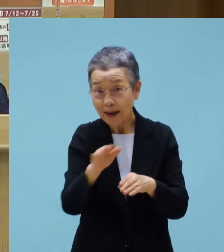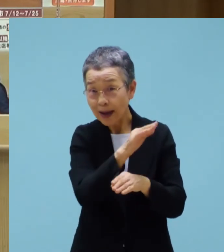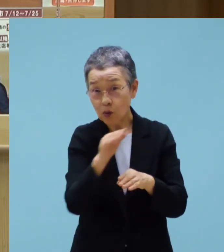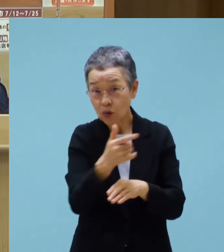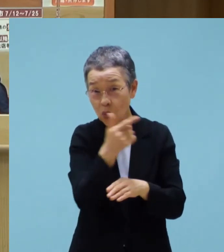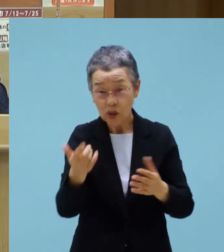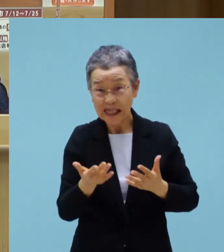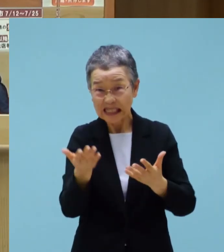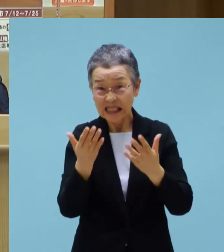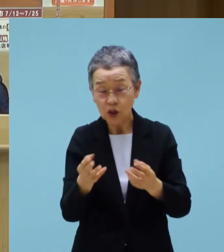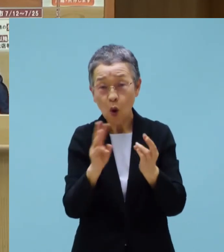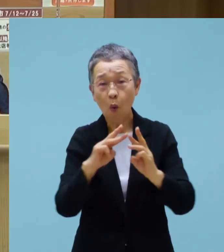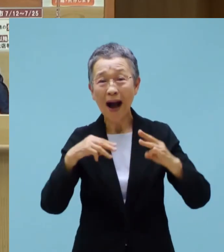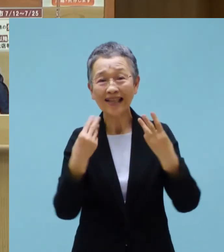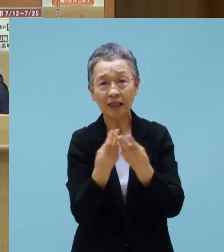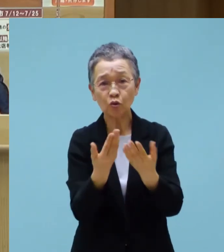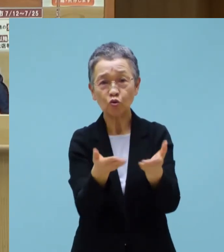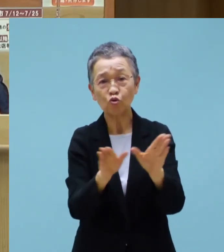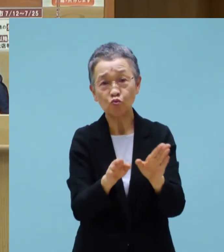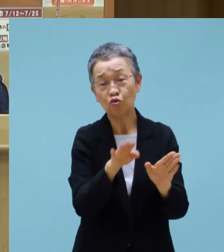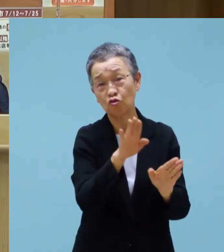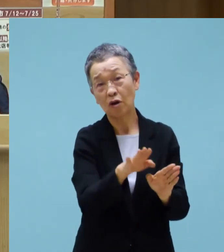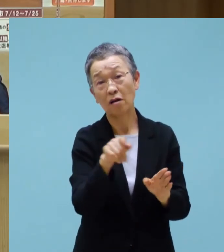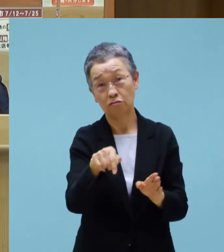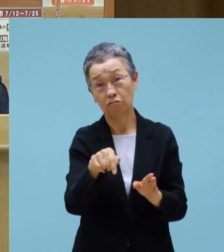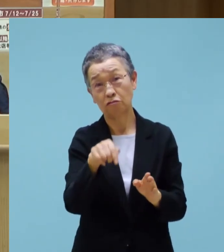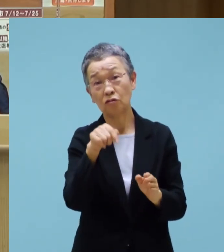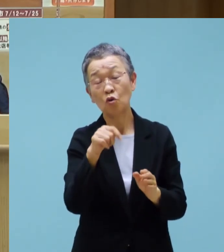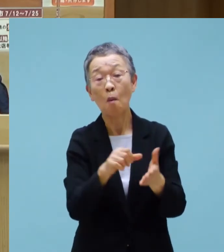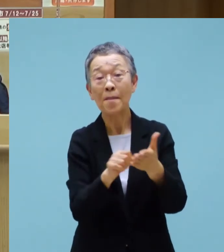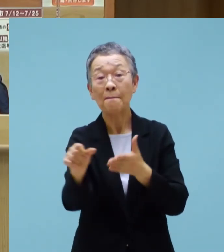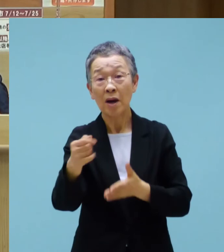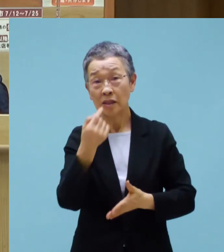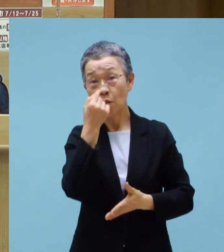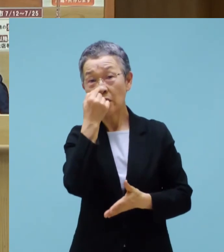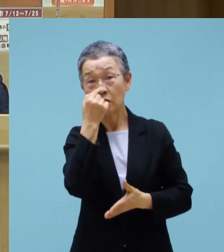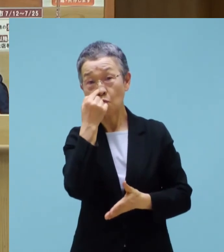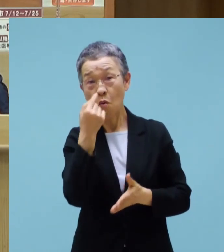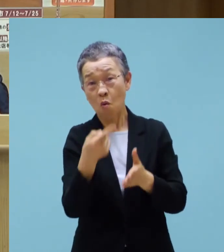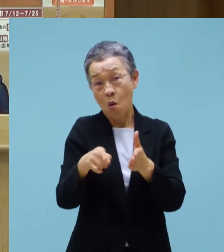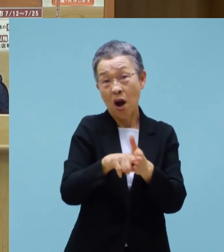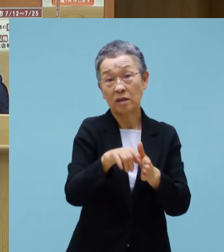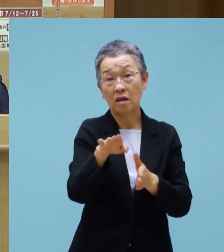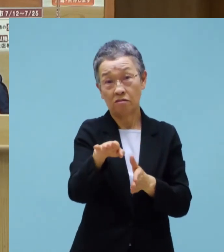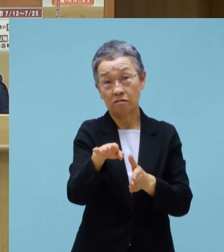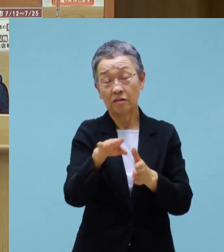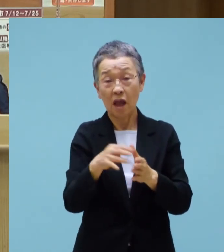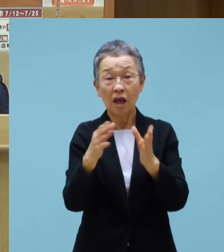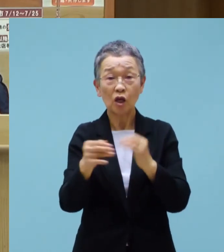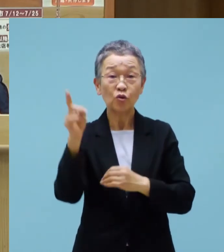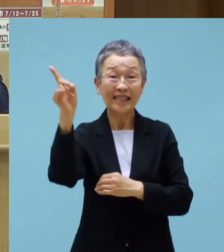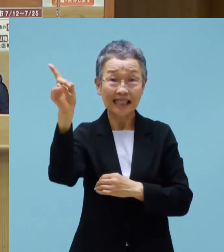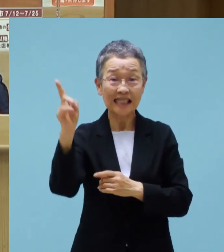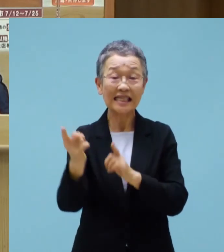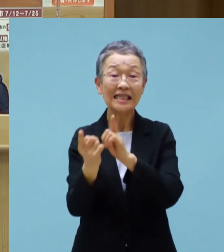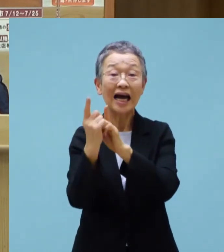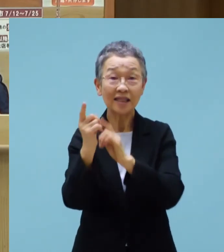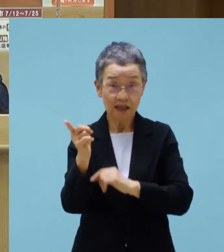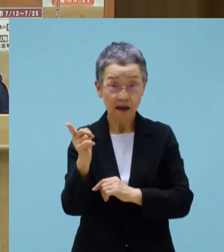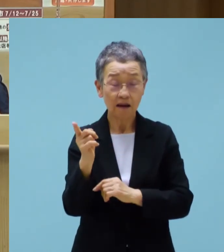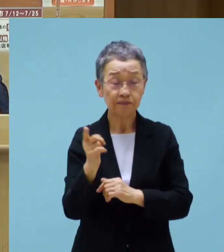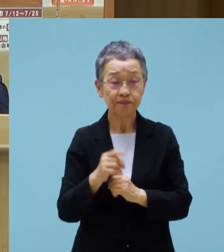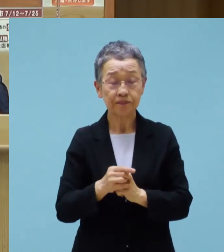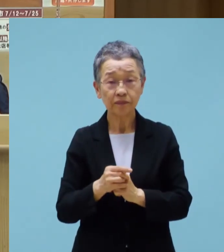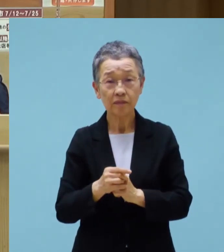ググループっていうのがありまして、このメンバーに私もなってます。そして国に対して、この直